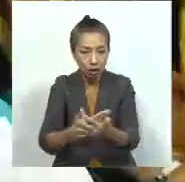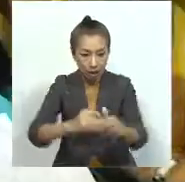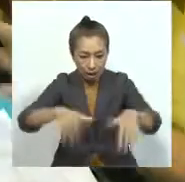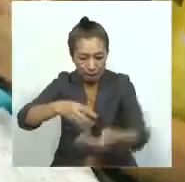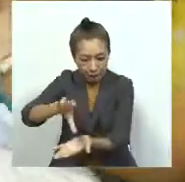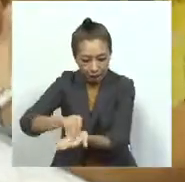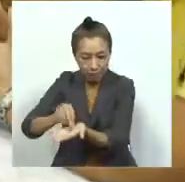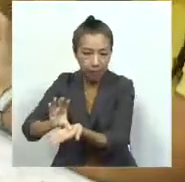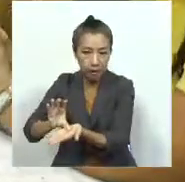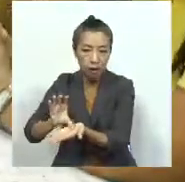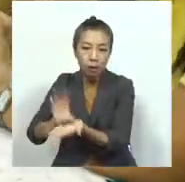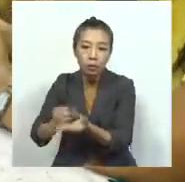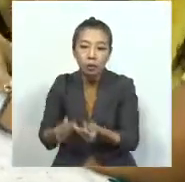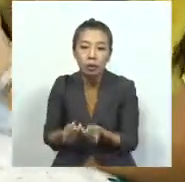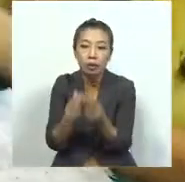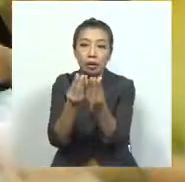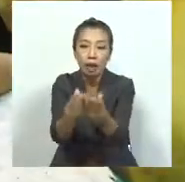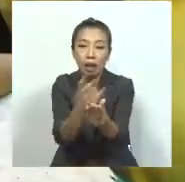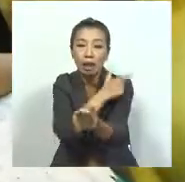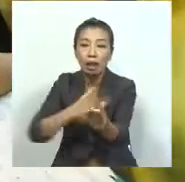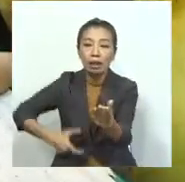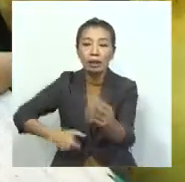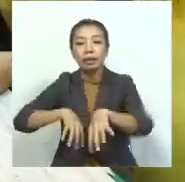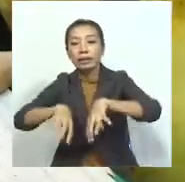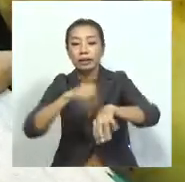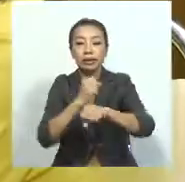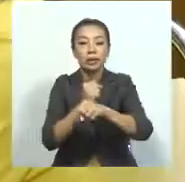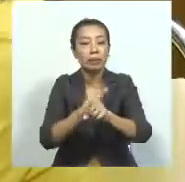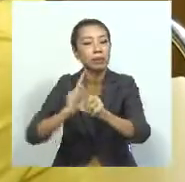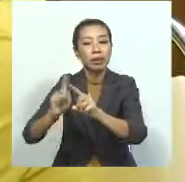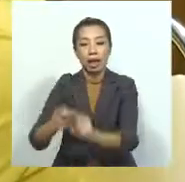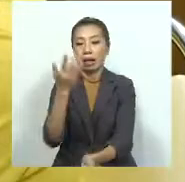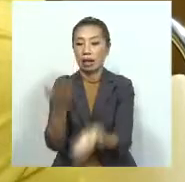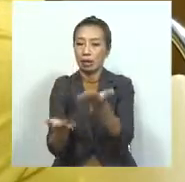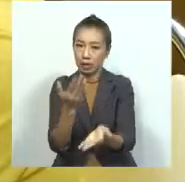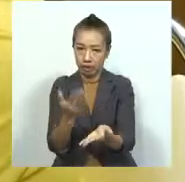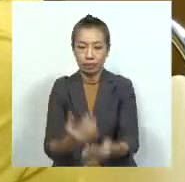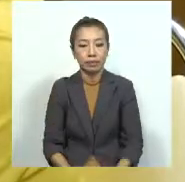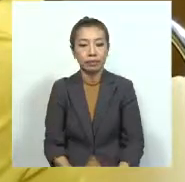นะครับจะนำทูลเกล้าทูลกระหม่อมถวายเพื่อทรงใช้สอยตามพระราชอัธยาศัยครับ